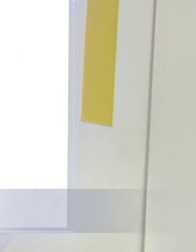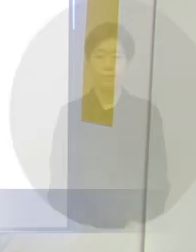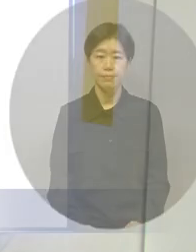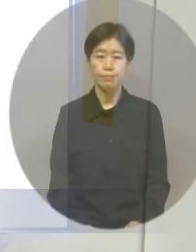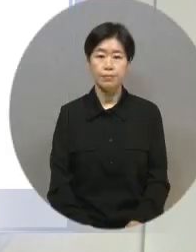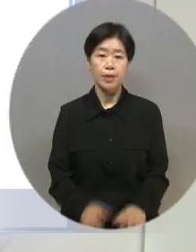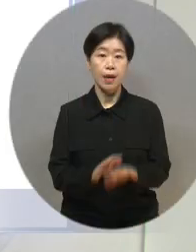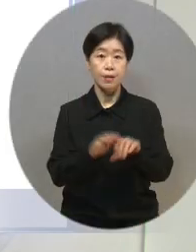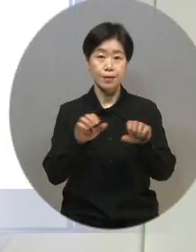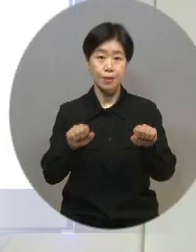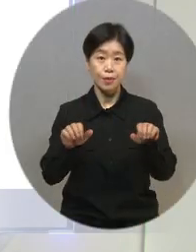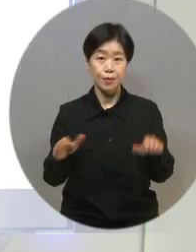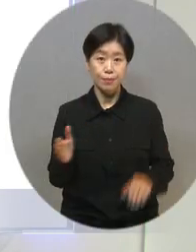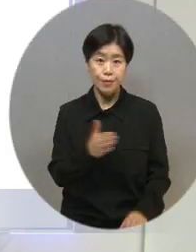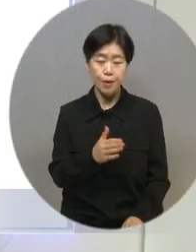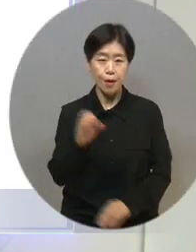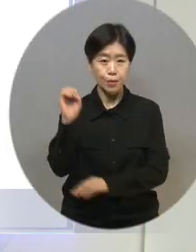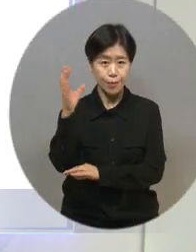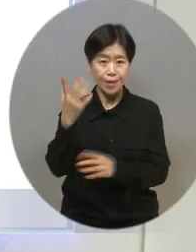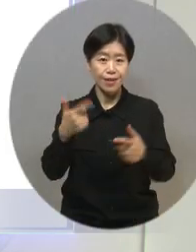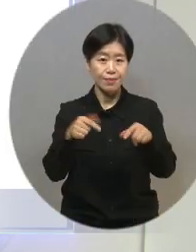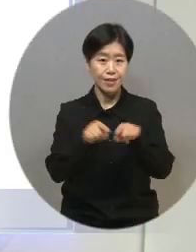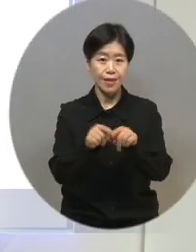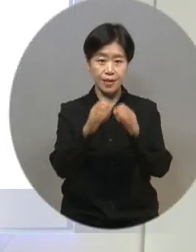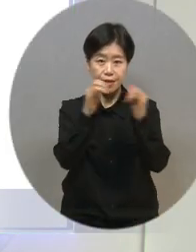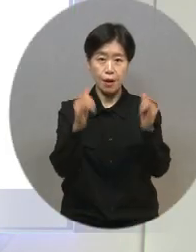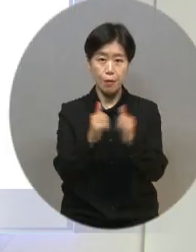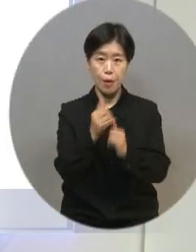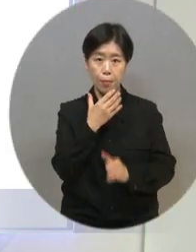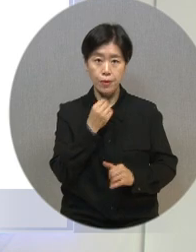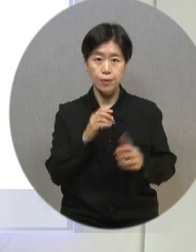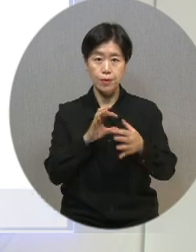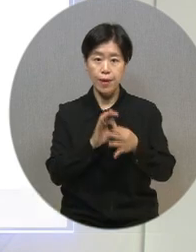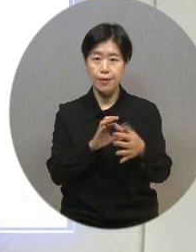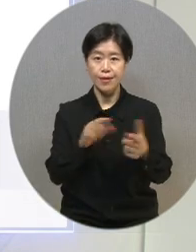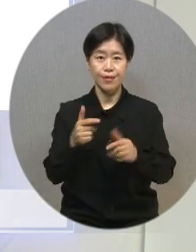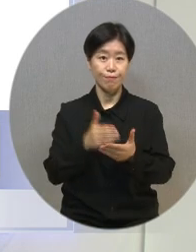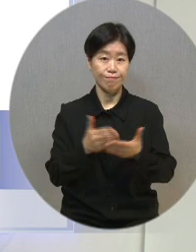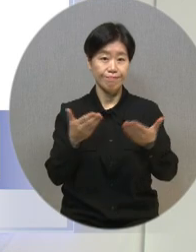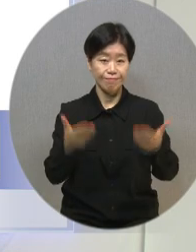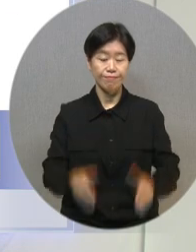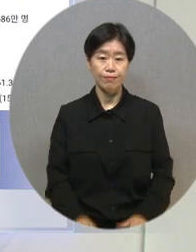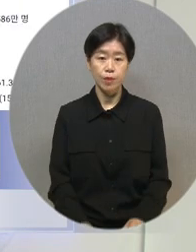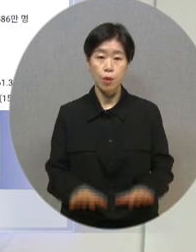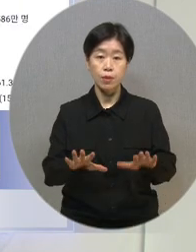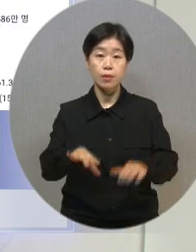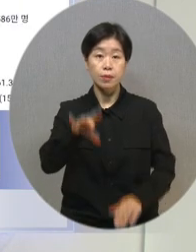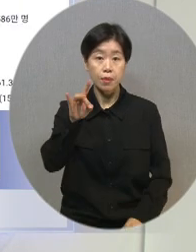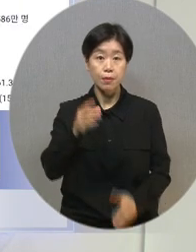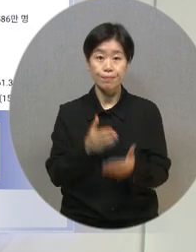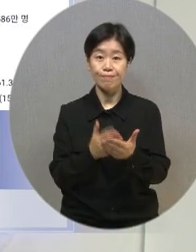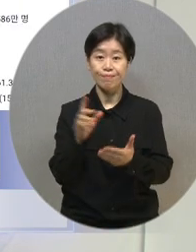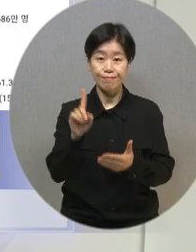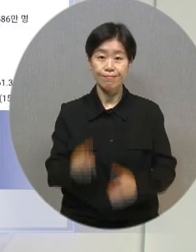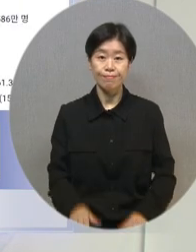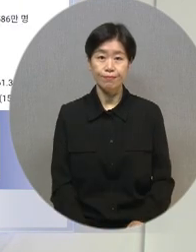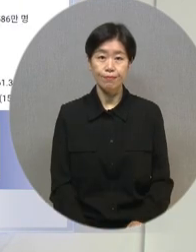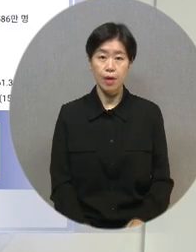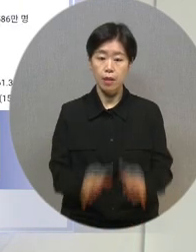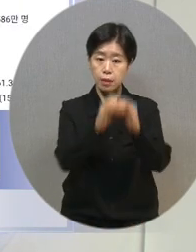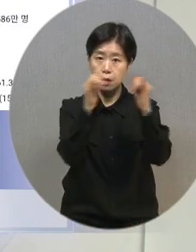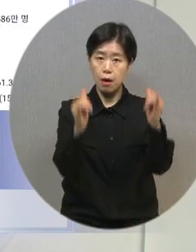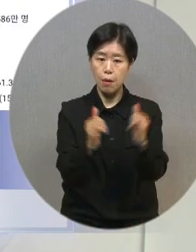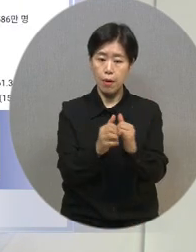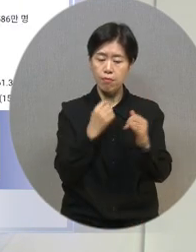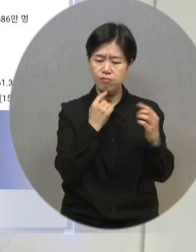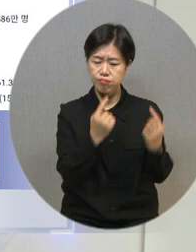안녕하세요 지금부터 웰페어 뉴스와 함께 사회복지계 이슈를 만나봅니다 오늘 첫 번째 소식입니다 초고령화